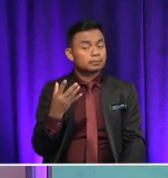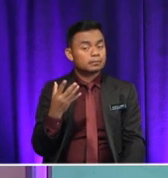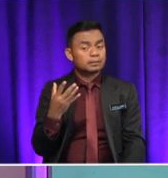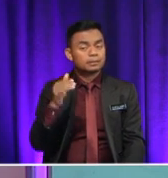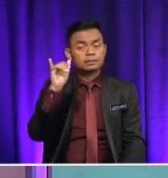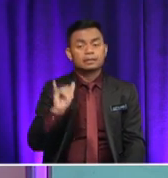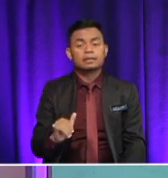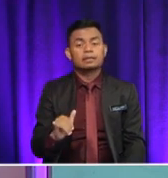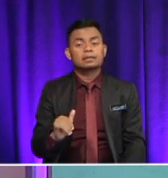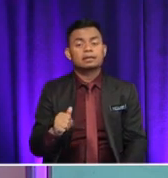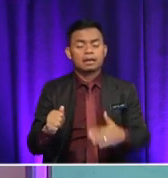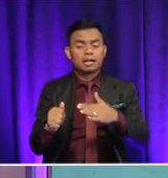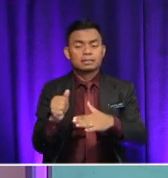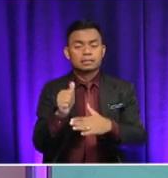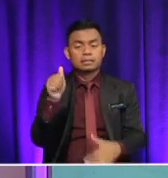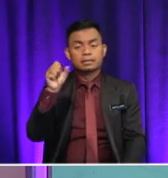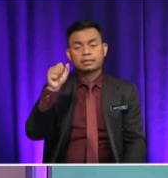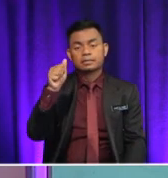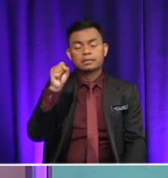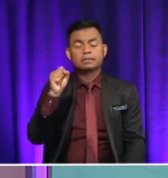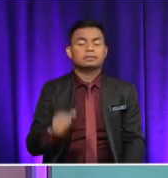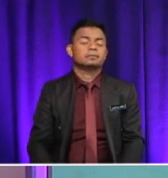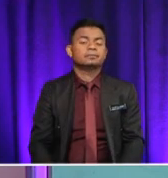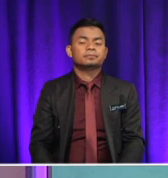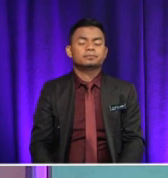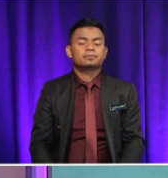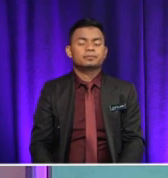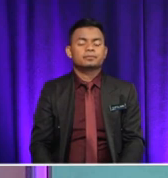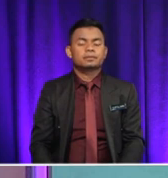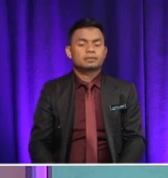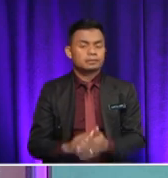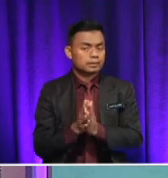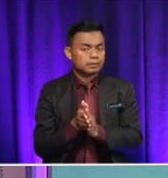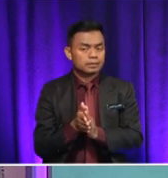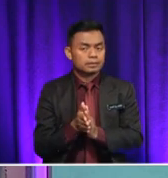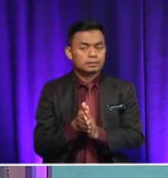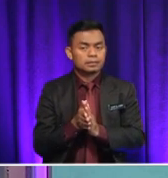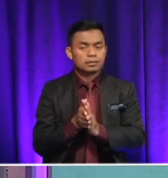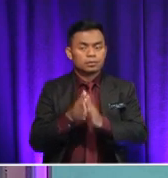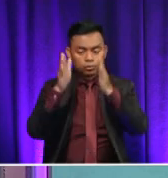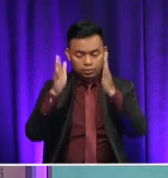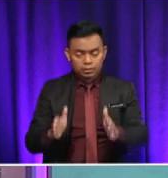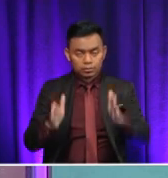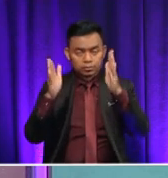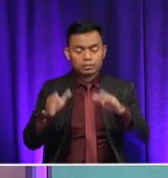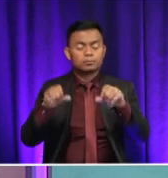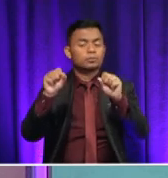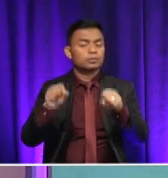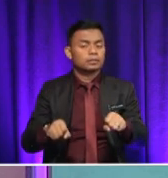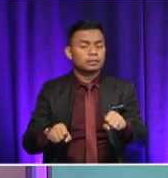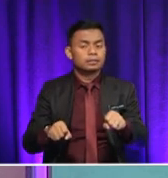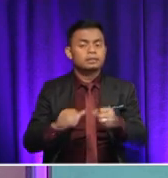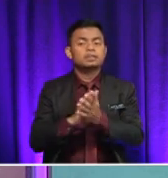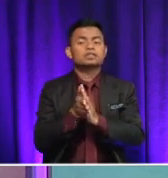supaya penghuni boleh jalan ke itv dengan sempurna 4 yang asas ada banyak lagi tapi